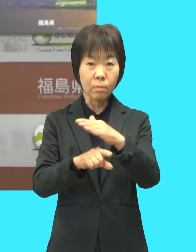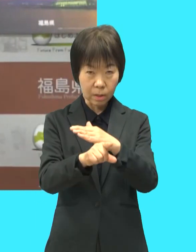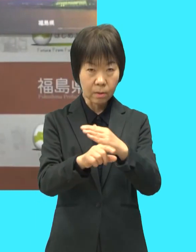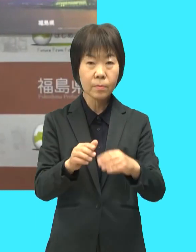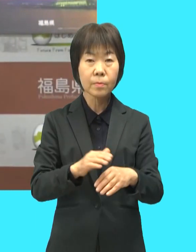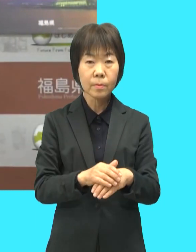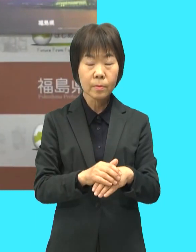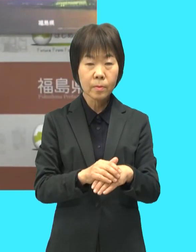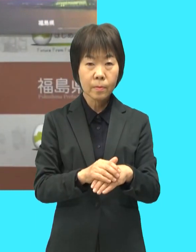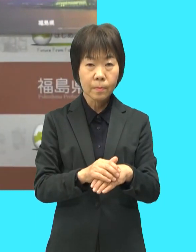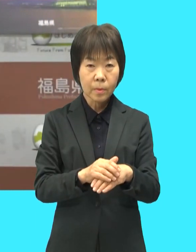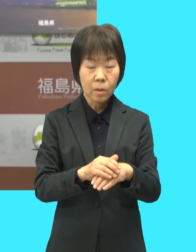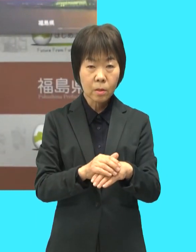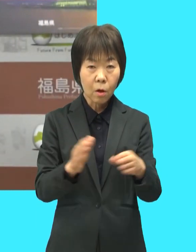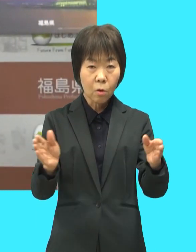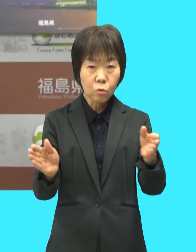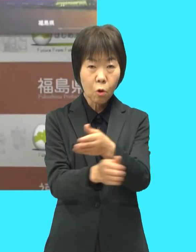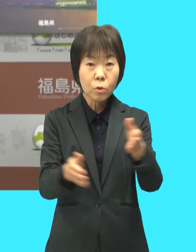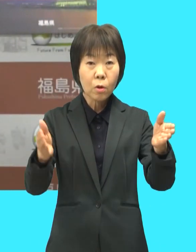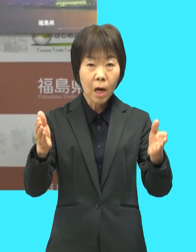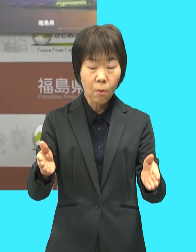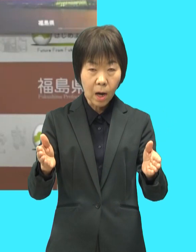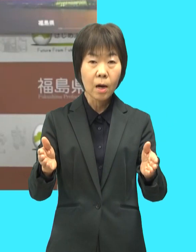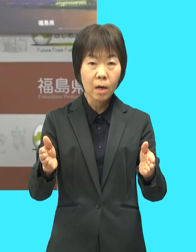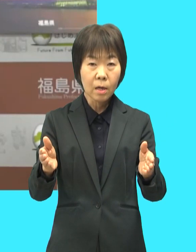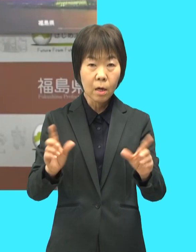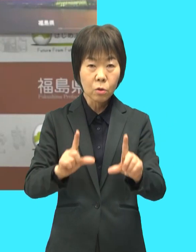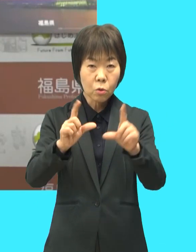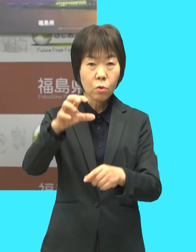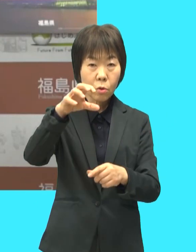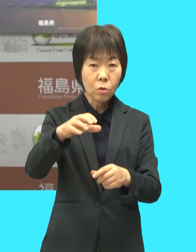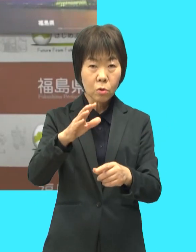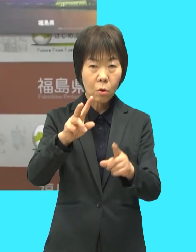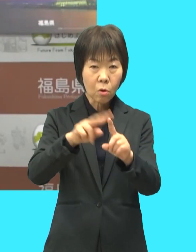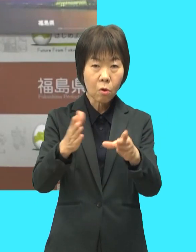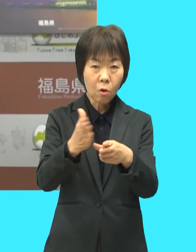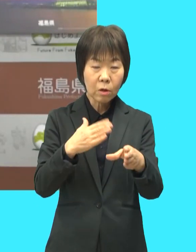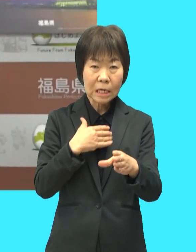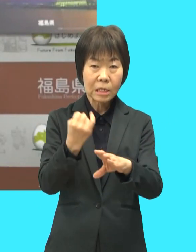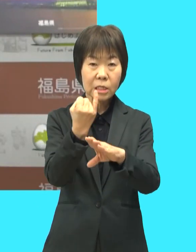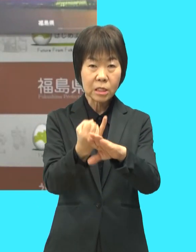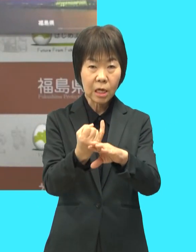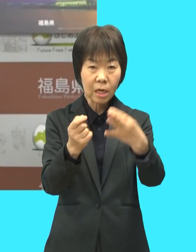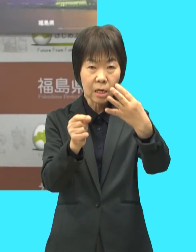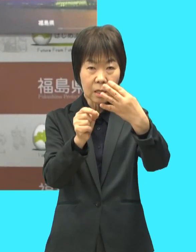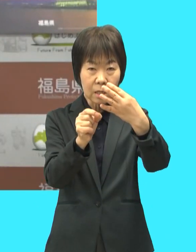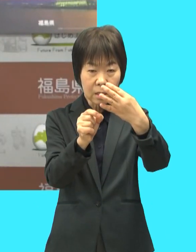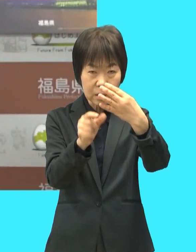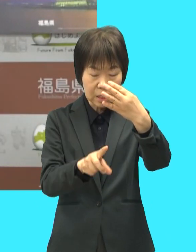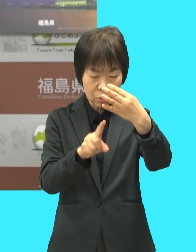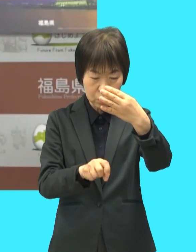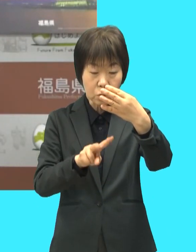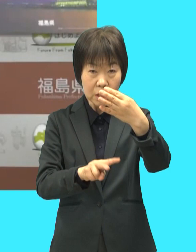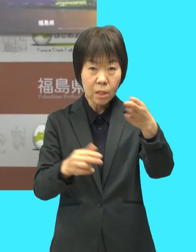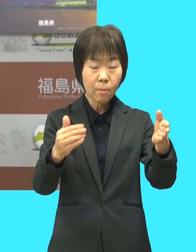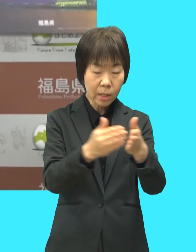。また当分の間は、まずは東京都の小池都知事が4月12日までとお話をされ